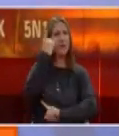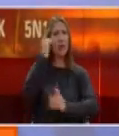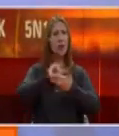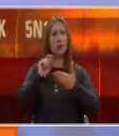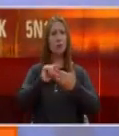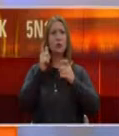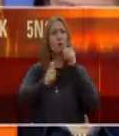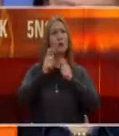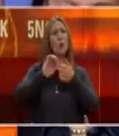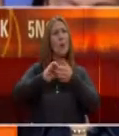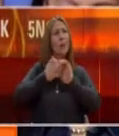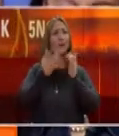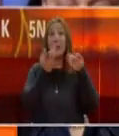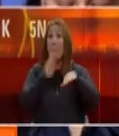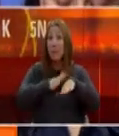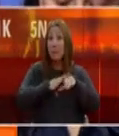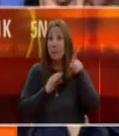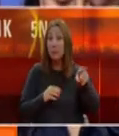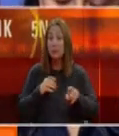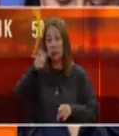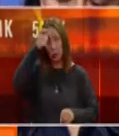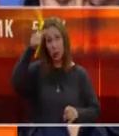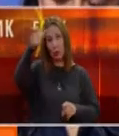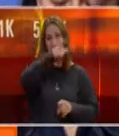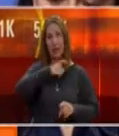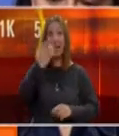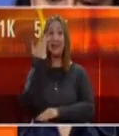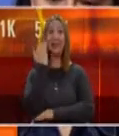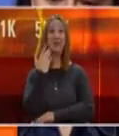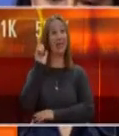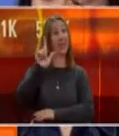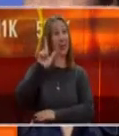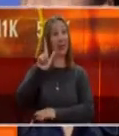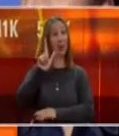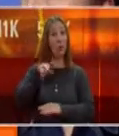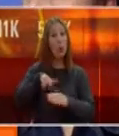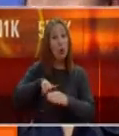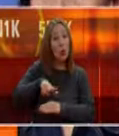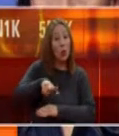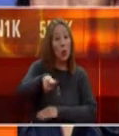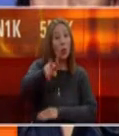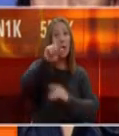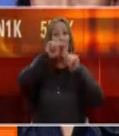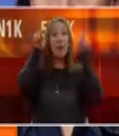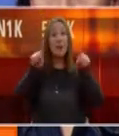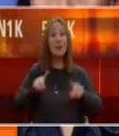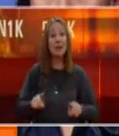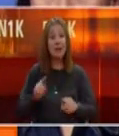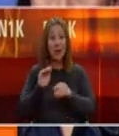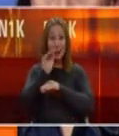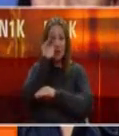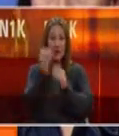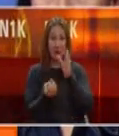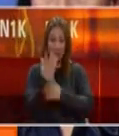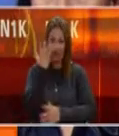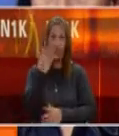Tiresüt Kooperatifi'nde. Ne yaptınız acaba? Evet, Türkiye'nin izlemesi gereken yol haritasını yaşama geçirdik.